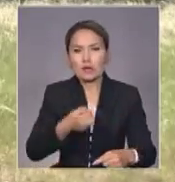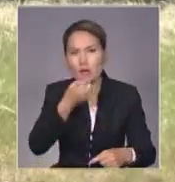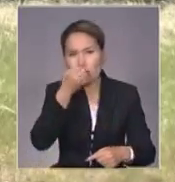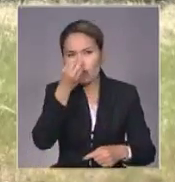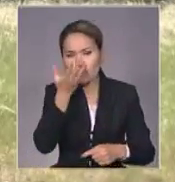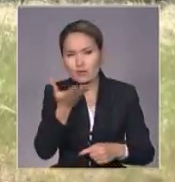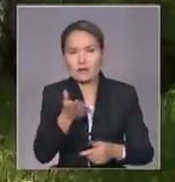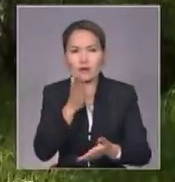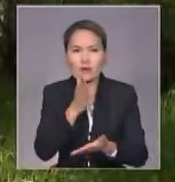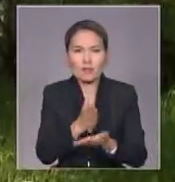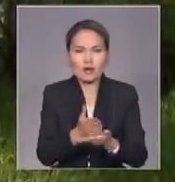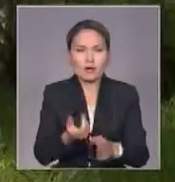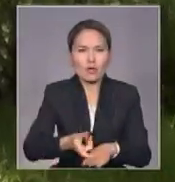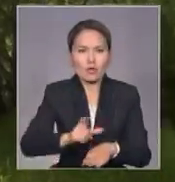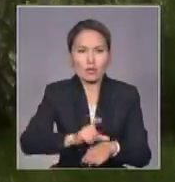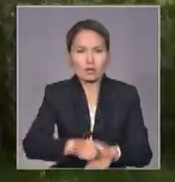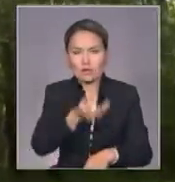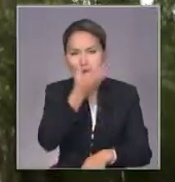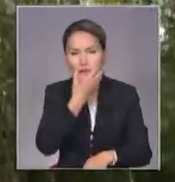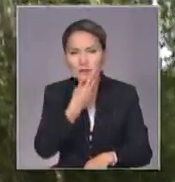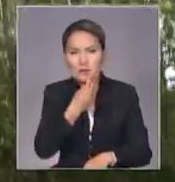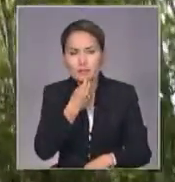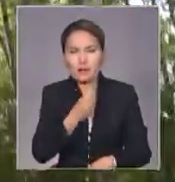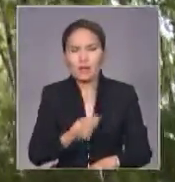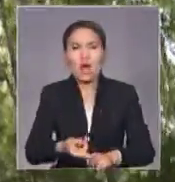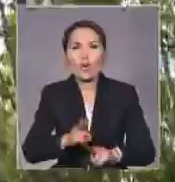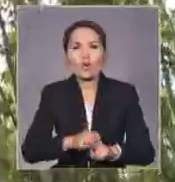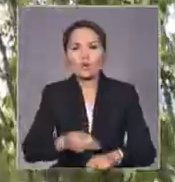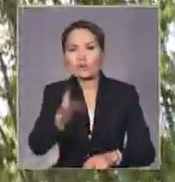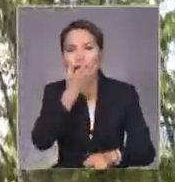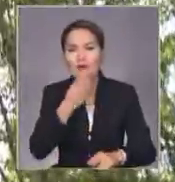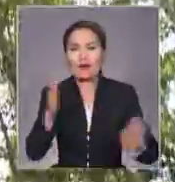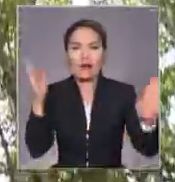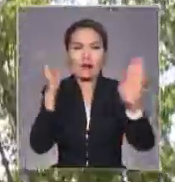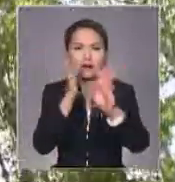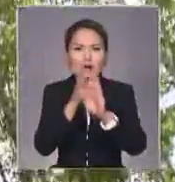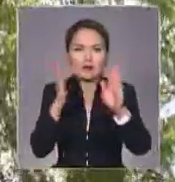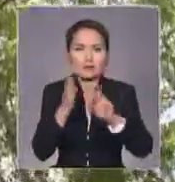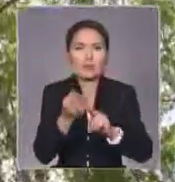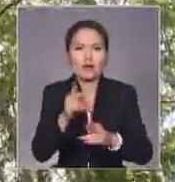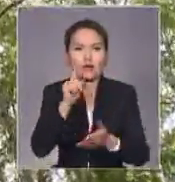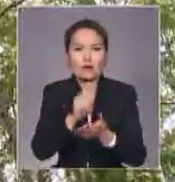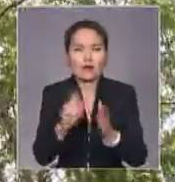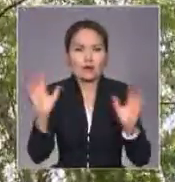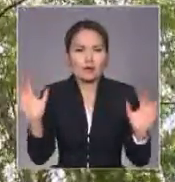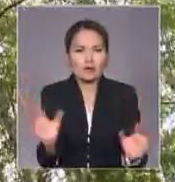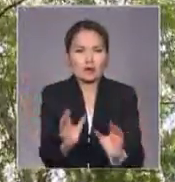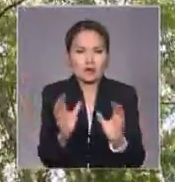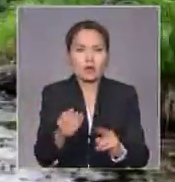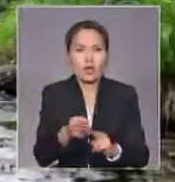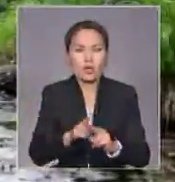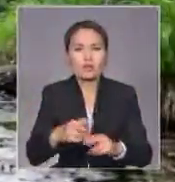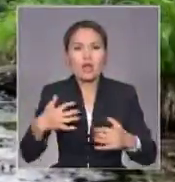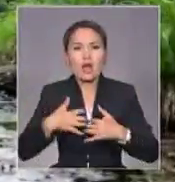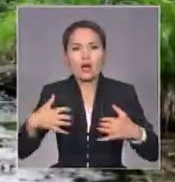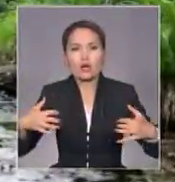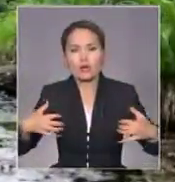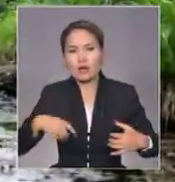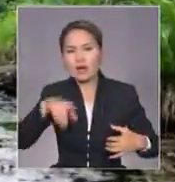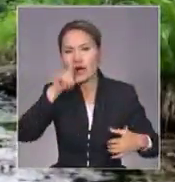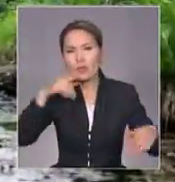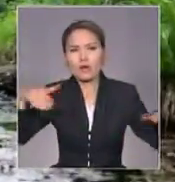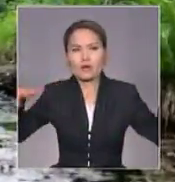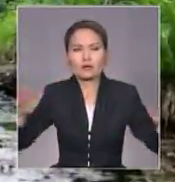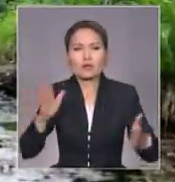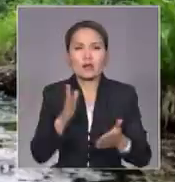өспейді. Наурызым қорығы ЮНЕСКО тізіміне еніп, ерекше қорғауға алынған. Жабайы табиғатқа жақын жандар үшін бұл нағыз жер